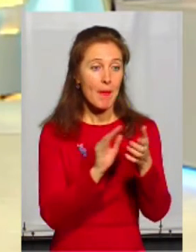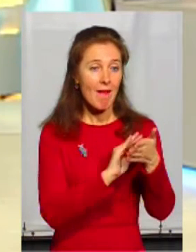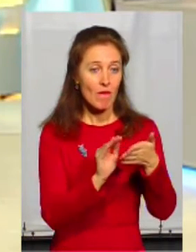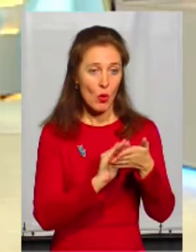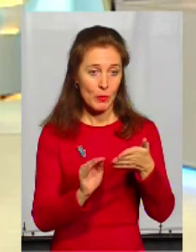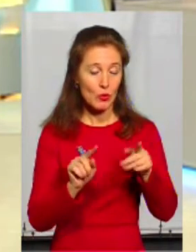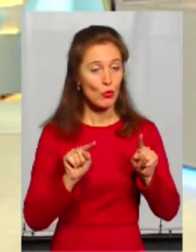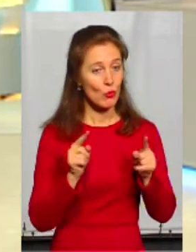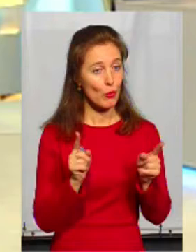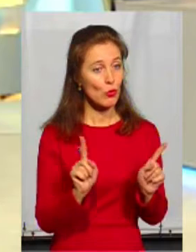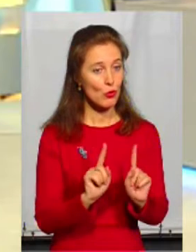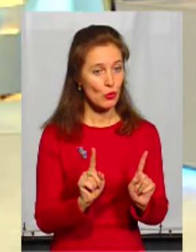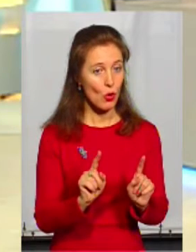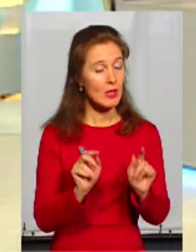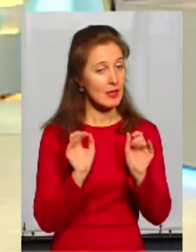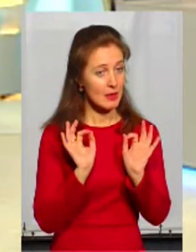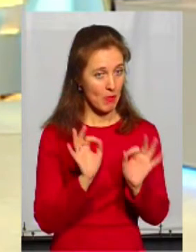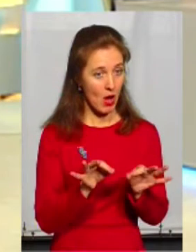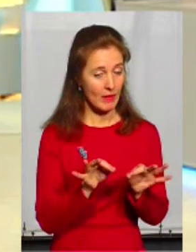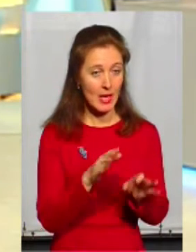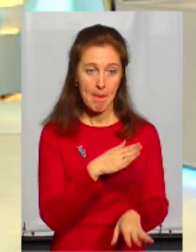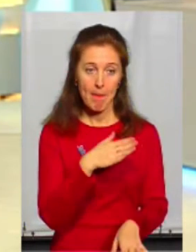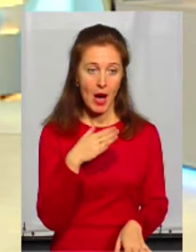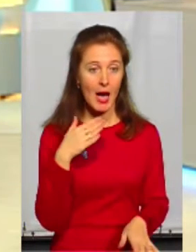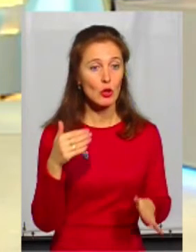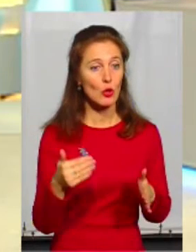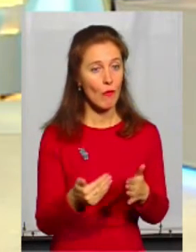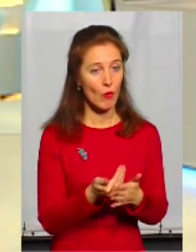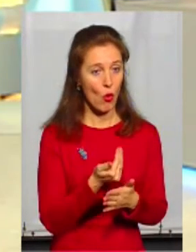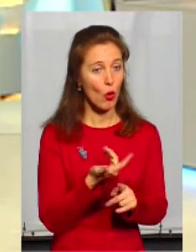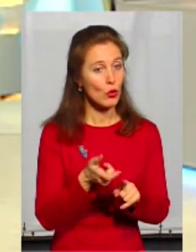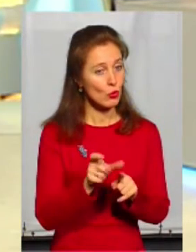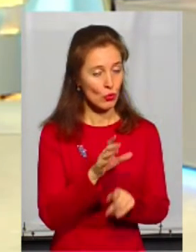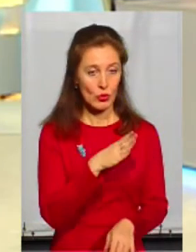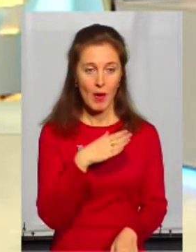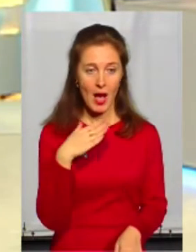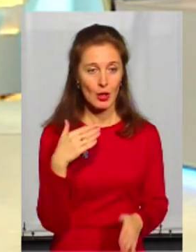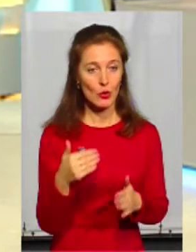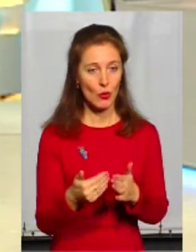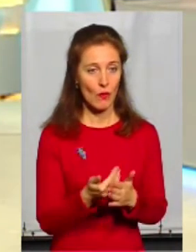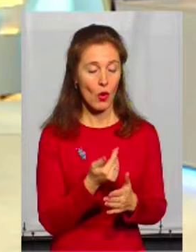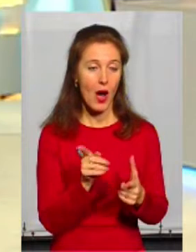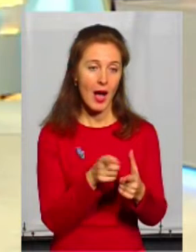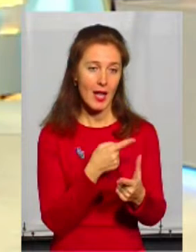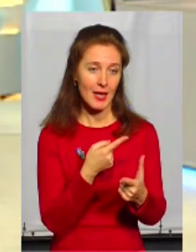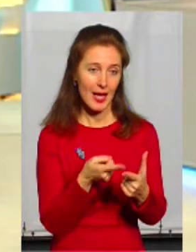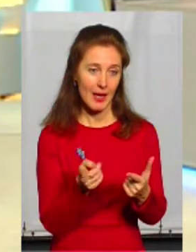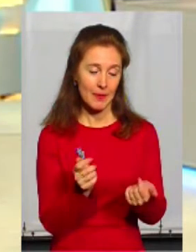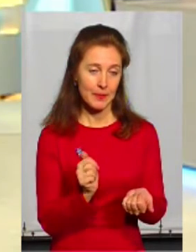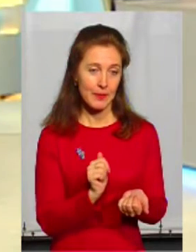що справді багато нового, дуже багато нового, але